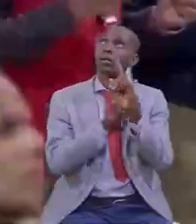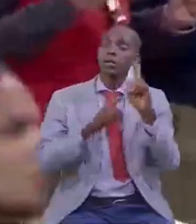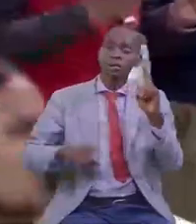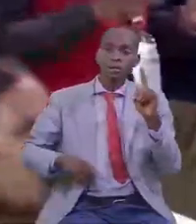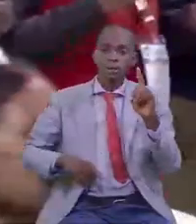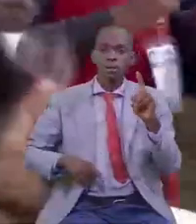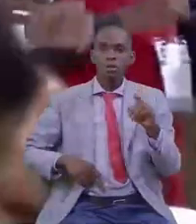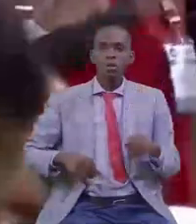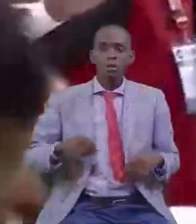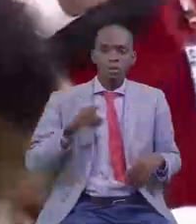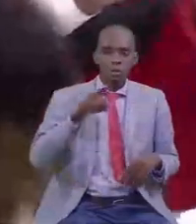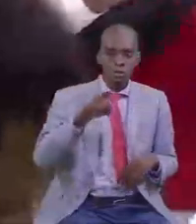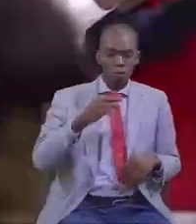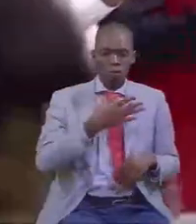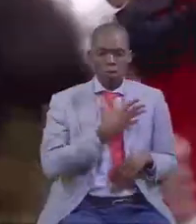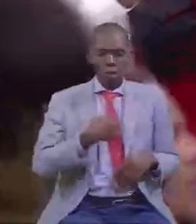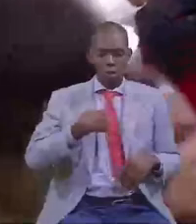tu t'accordes avec le Seigneur.